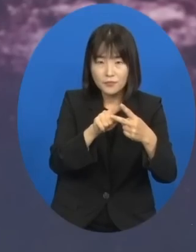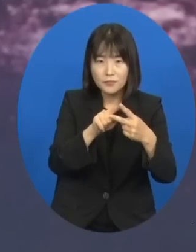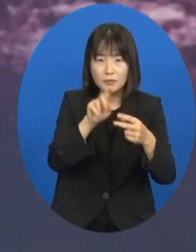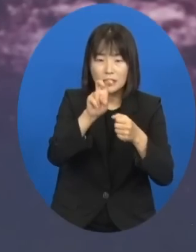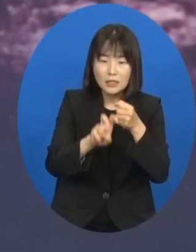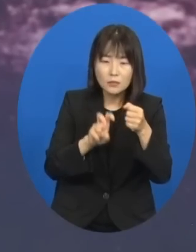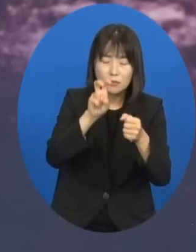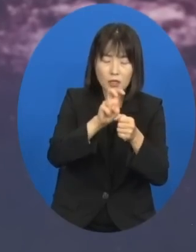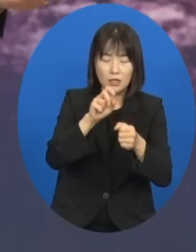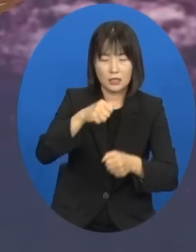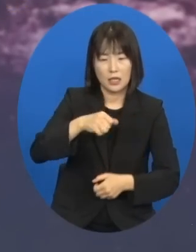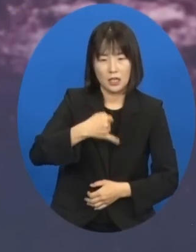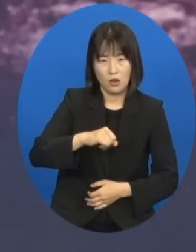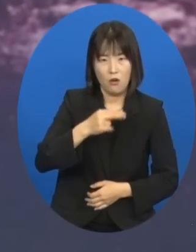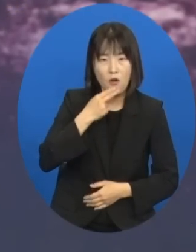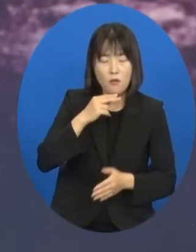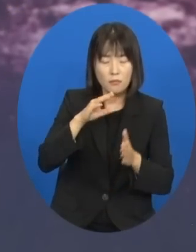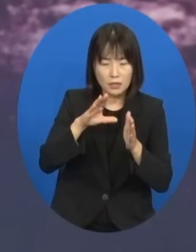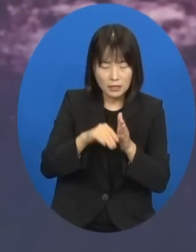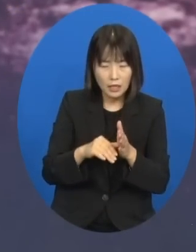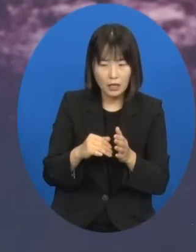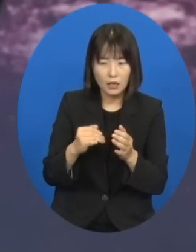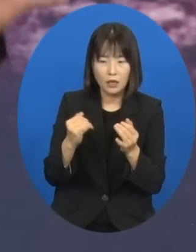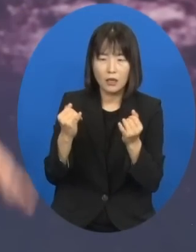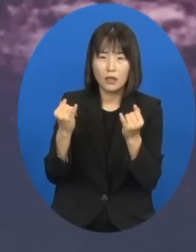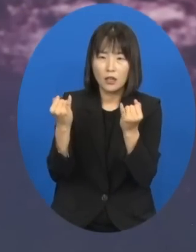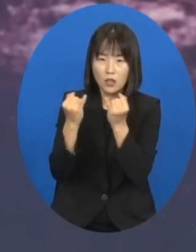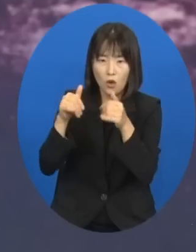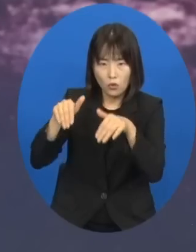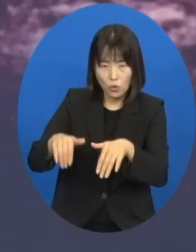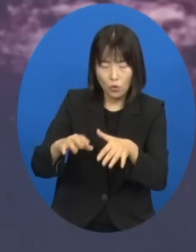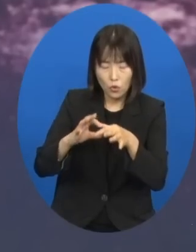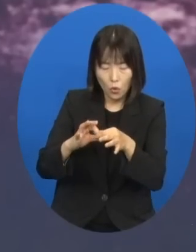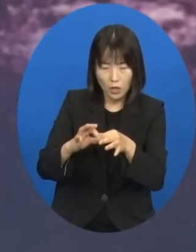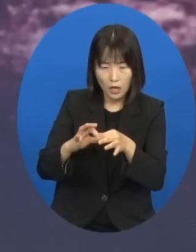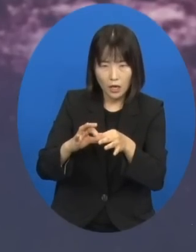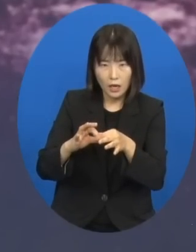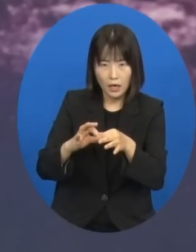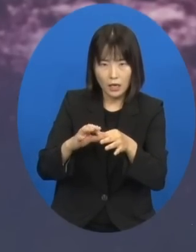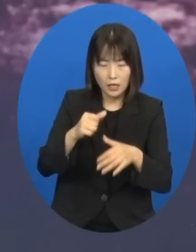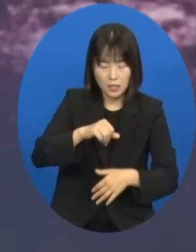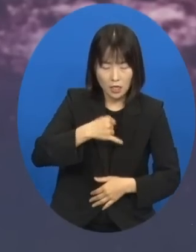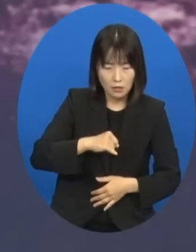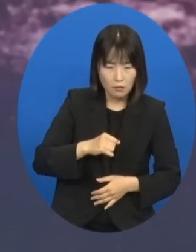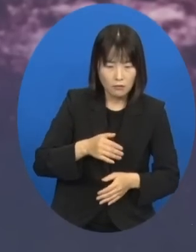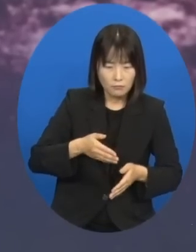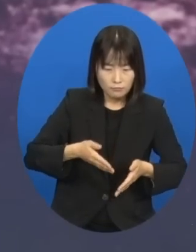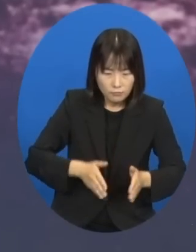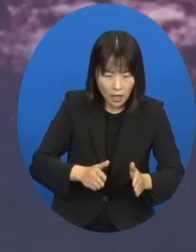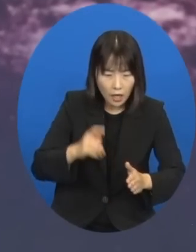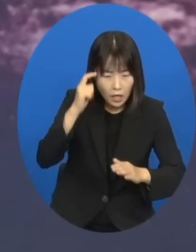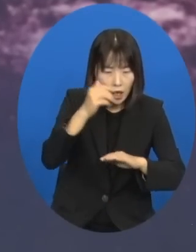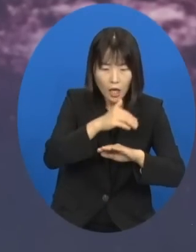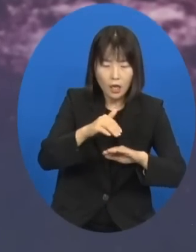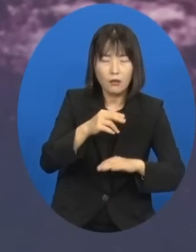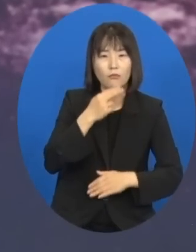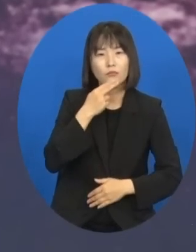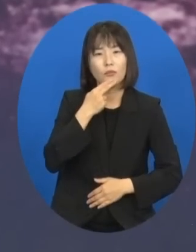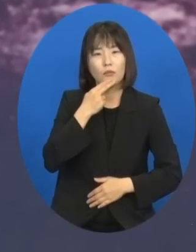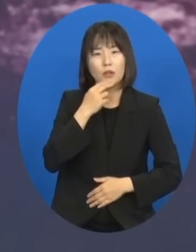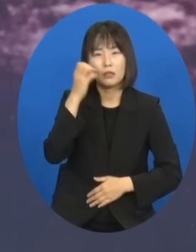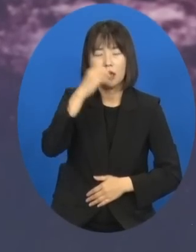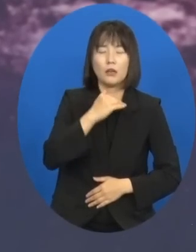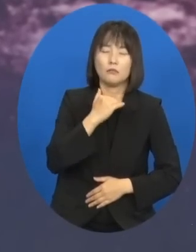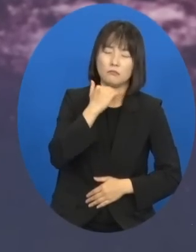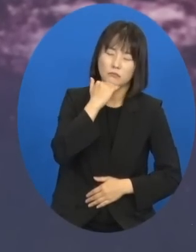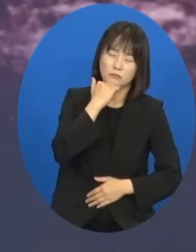때 그는 어떤 여정을 통해서 자녀를 낳으려고 하지 않았다는 거예요. 기다렸다는 것이죠. 기도했다는 것입니다. 이게 아브라함보다